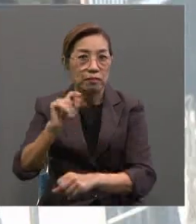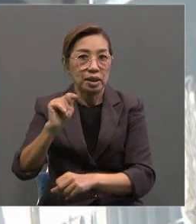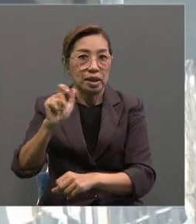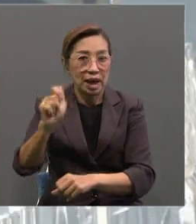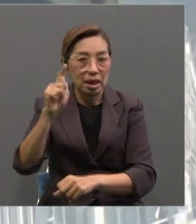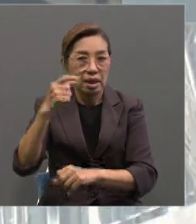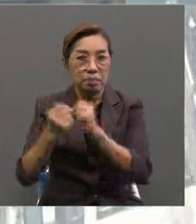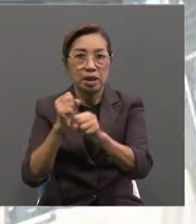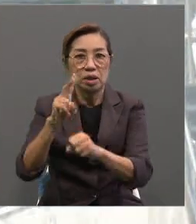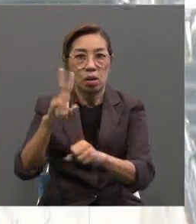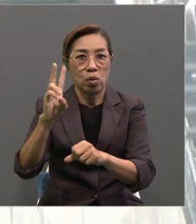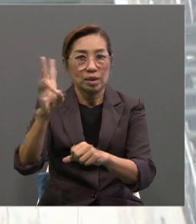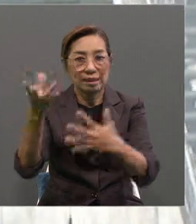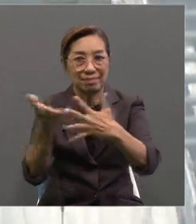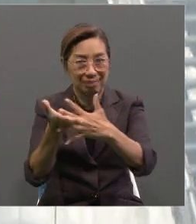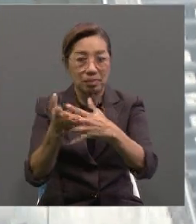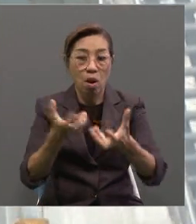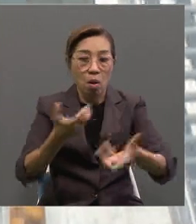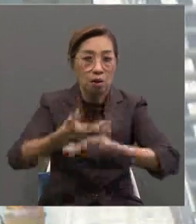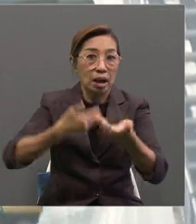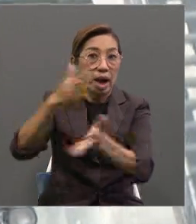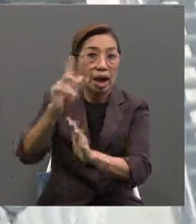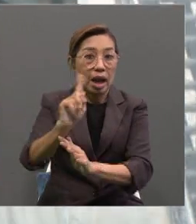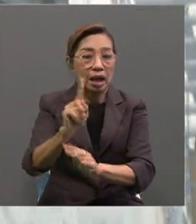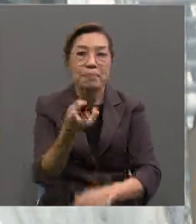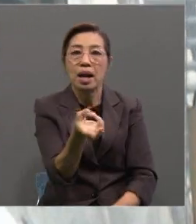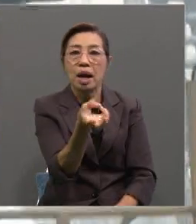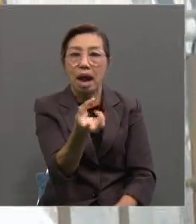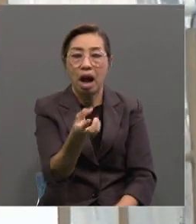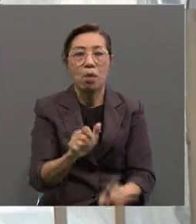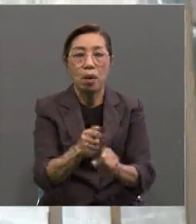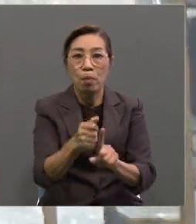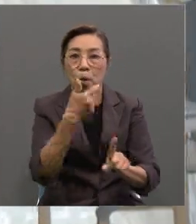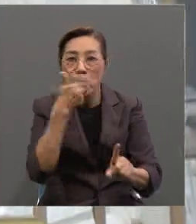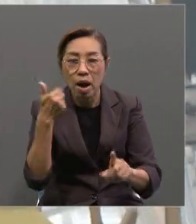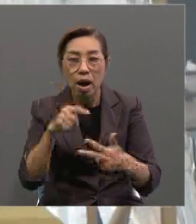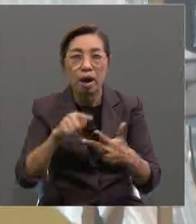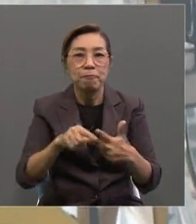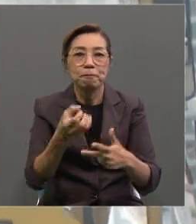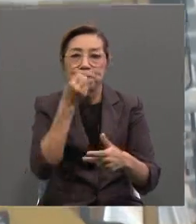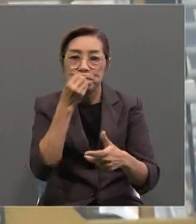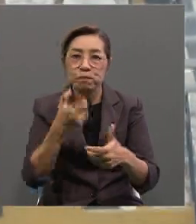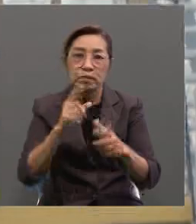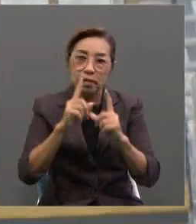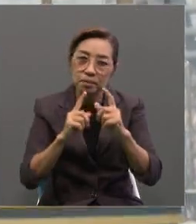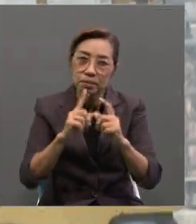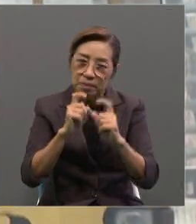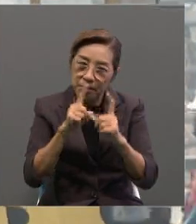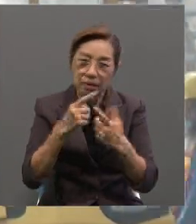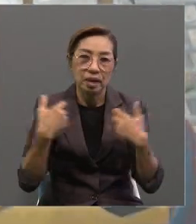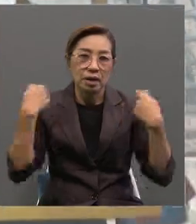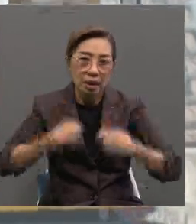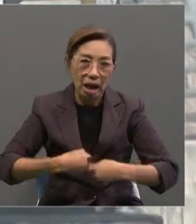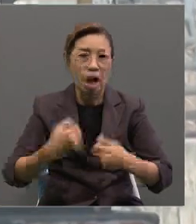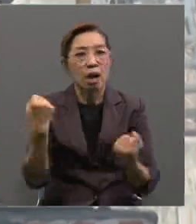2567ด้วยสินค้าไทยที่จะได้ประโยชน์อย่างเช่นข้าวข้าวโพดหวานอาหารสำเร็จรูปเครื่องแต่งกายยานยนต์และ